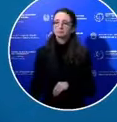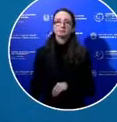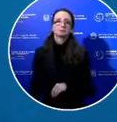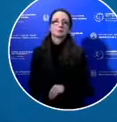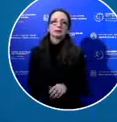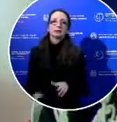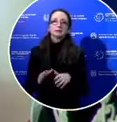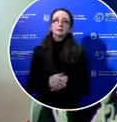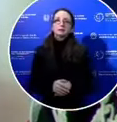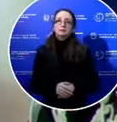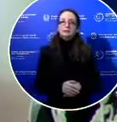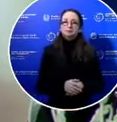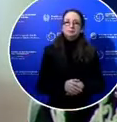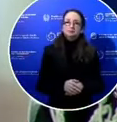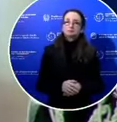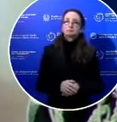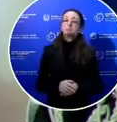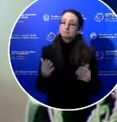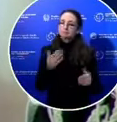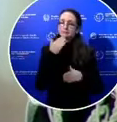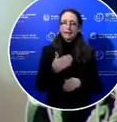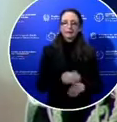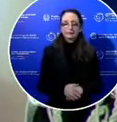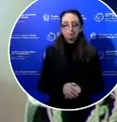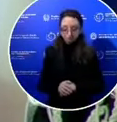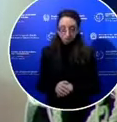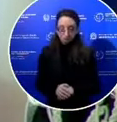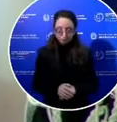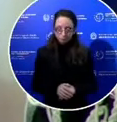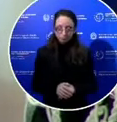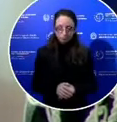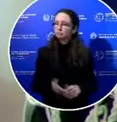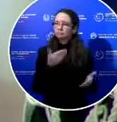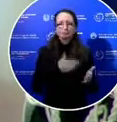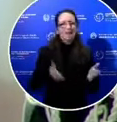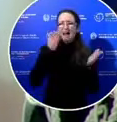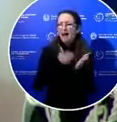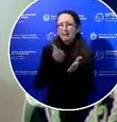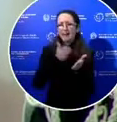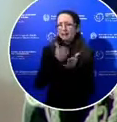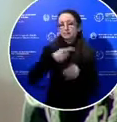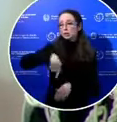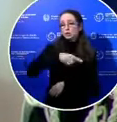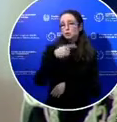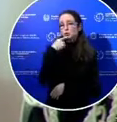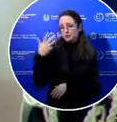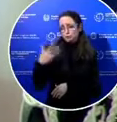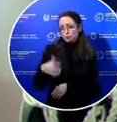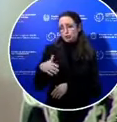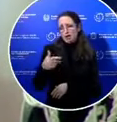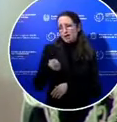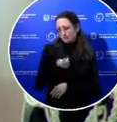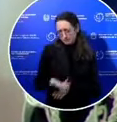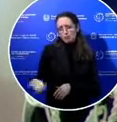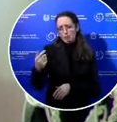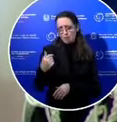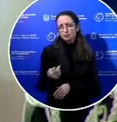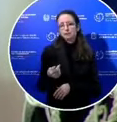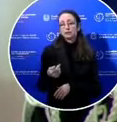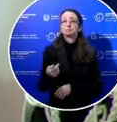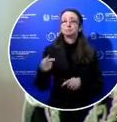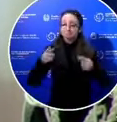Grazie. Sono passati tanti, forse troppi anni, ce lo siamo detti più volte con chi siede all'interno di questa sala,